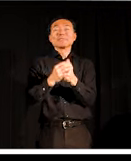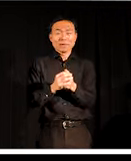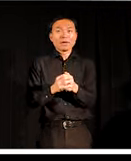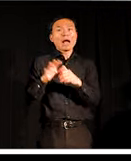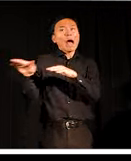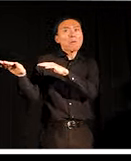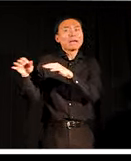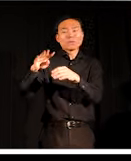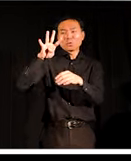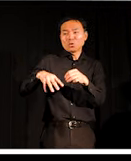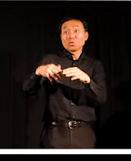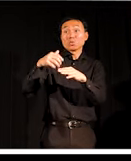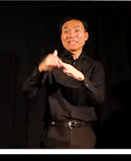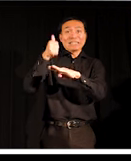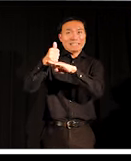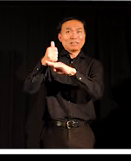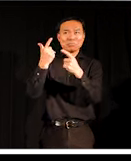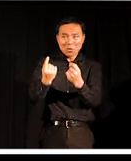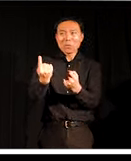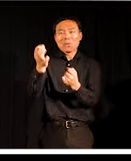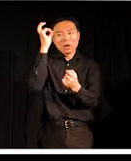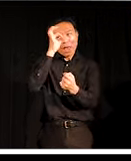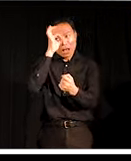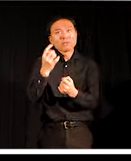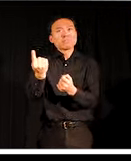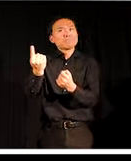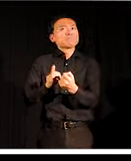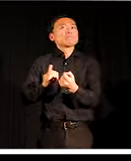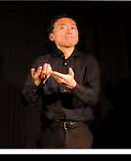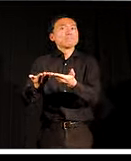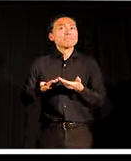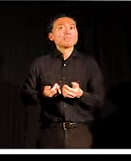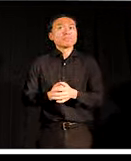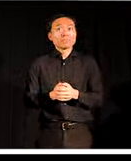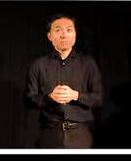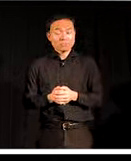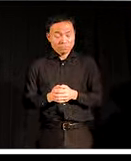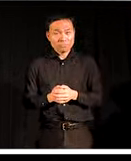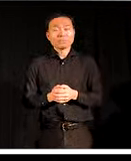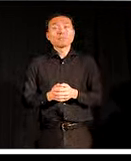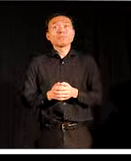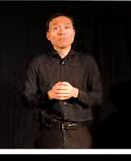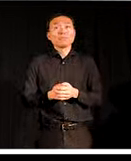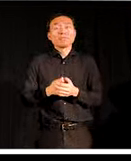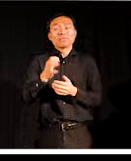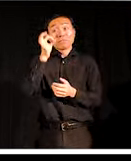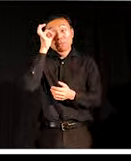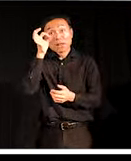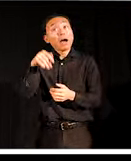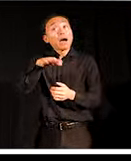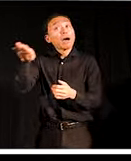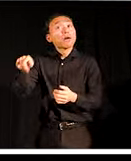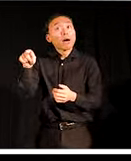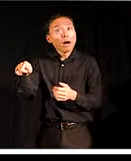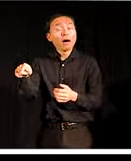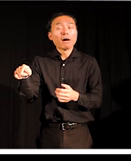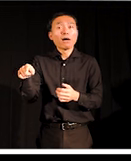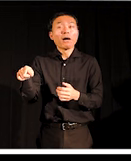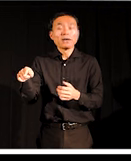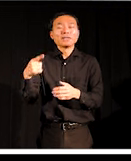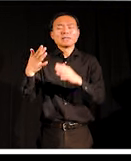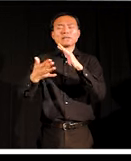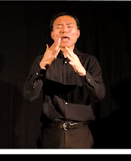お見になっていましたで見学された方々からは太平洋戦争があったことは知ってたけども沖縄という島でこんな